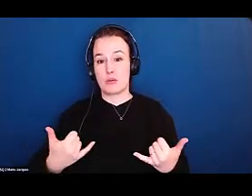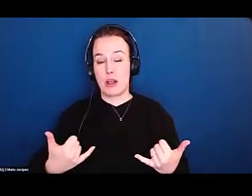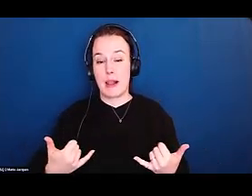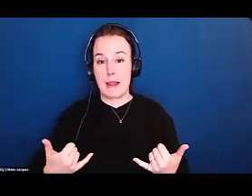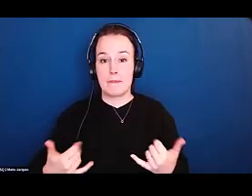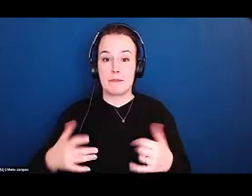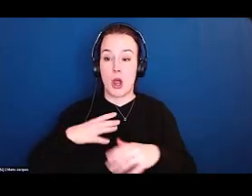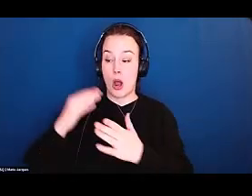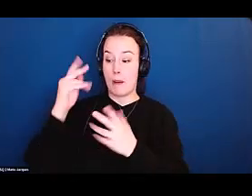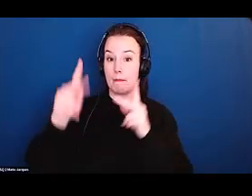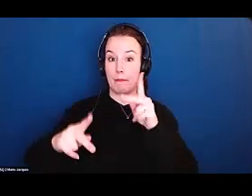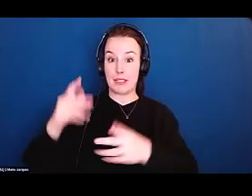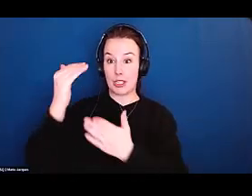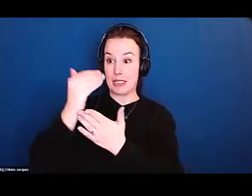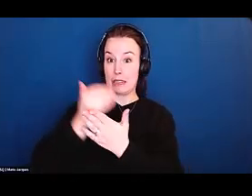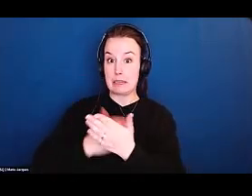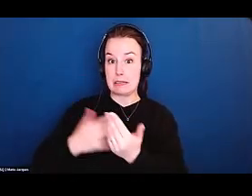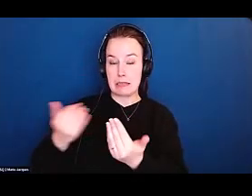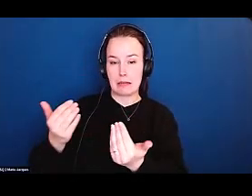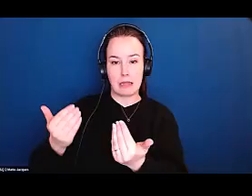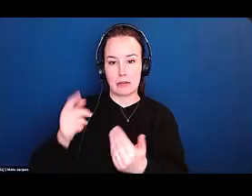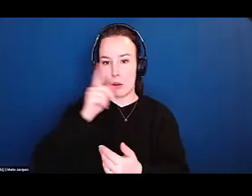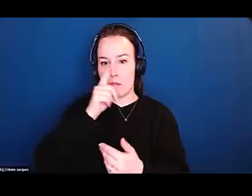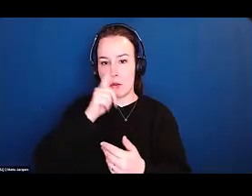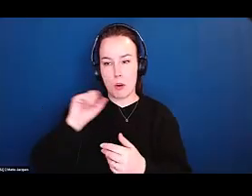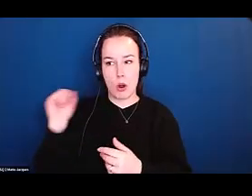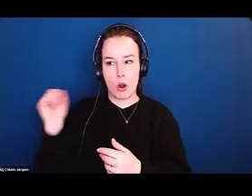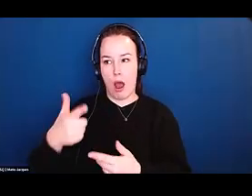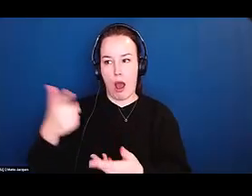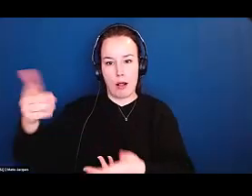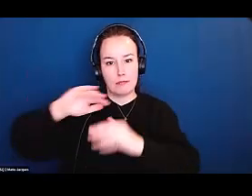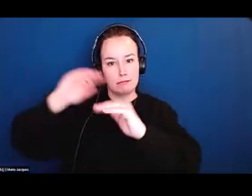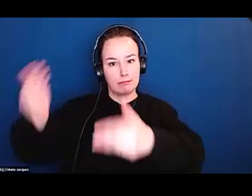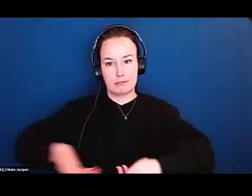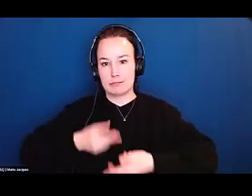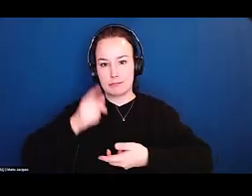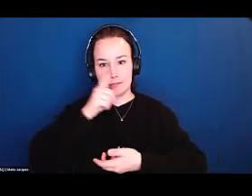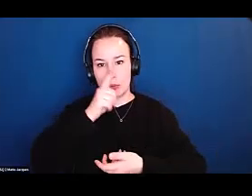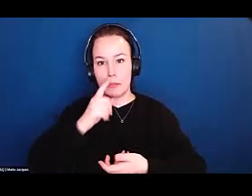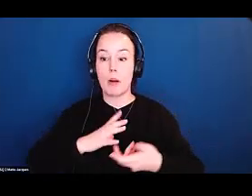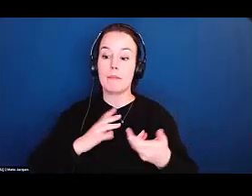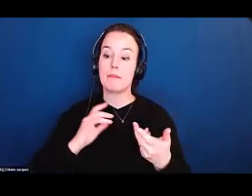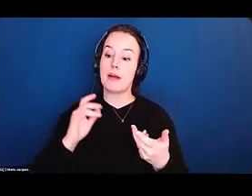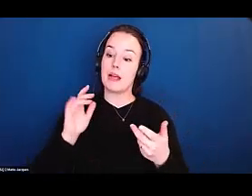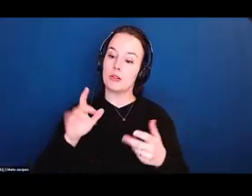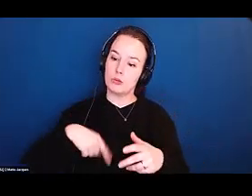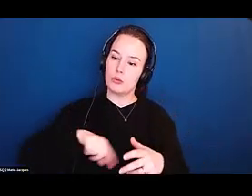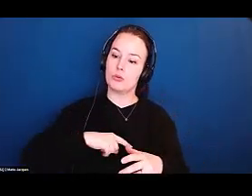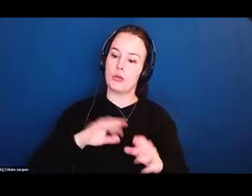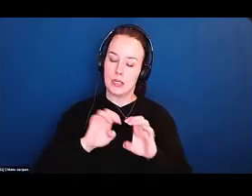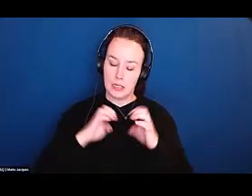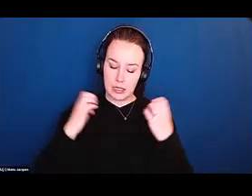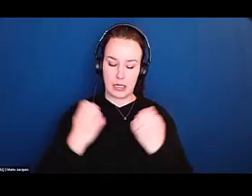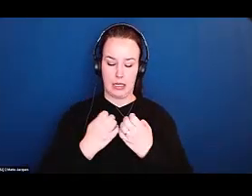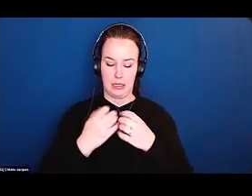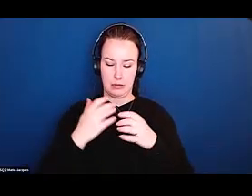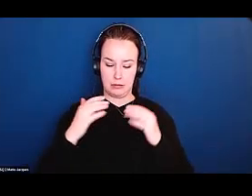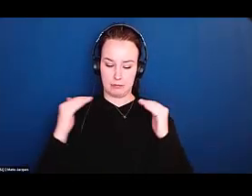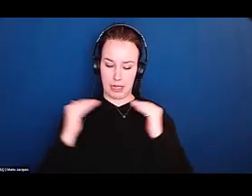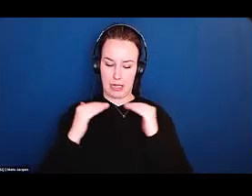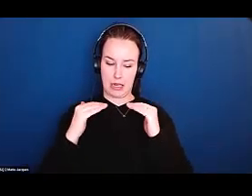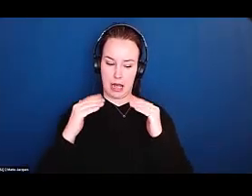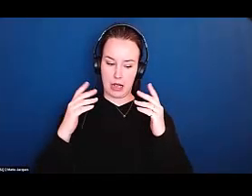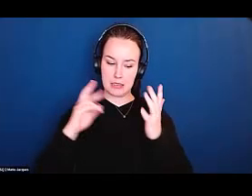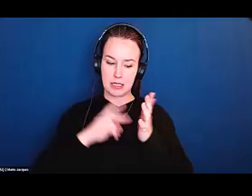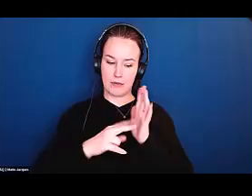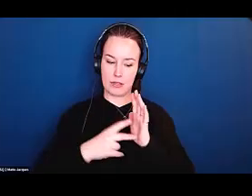des personnes donc sur notre liste d'attente. On ne peut pas aider tout le monde et c'est difficile pour nous. Mais un travail d'équité, cela signifie